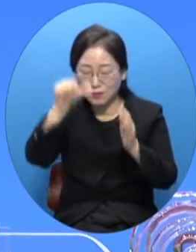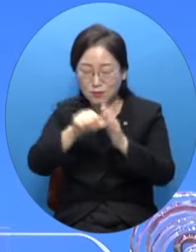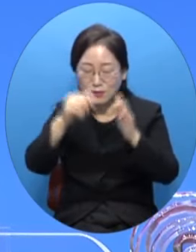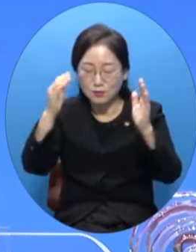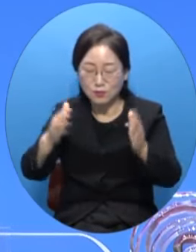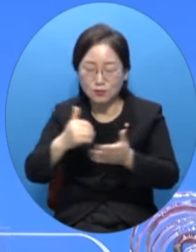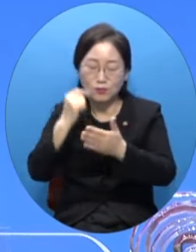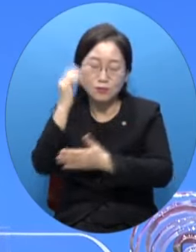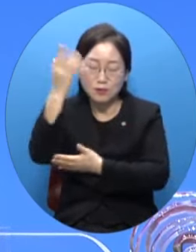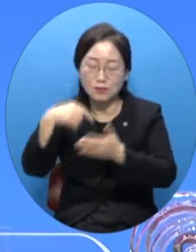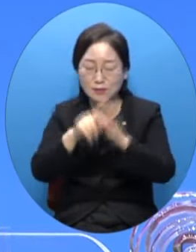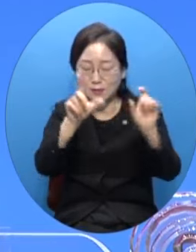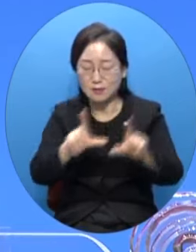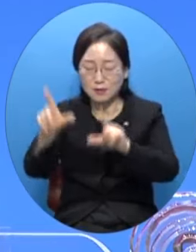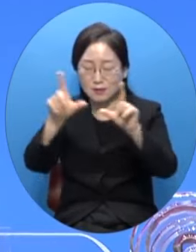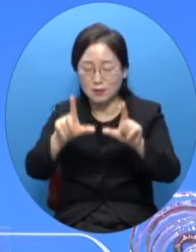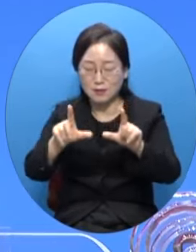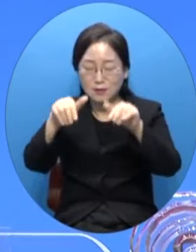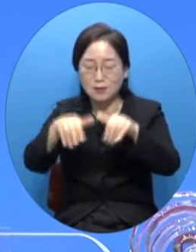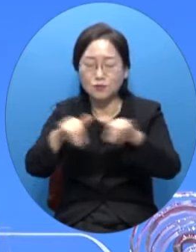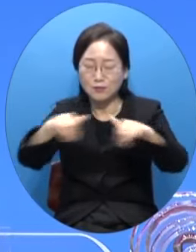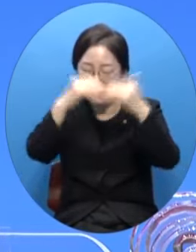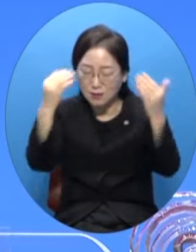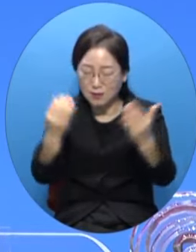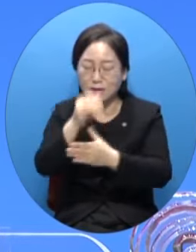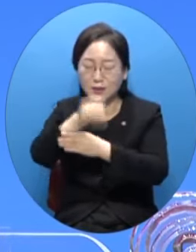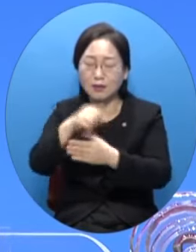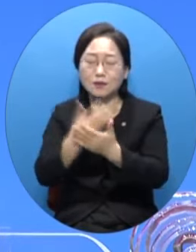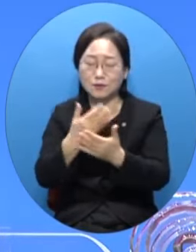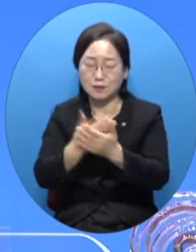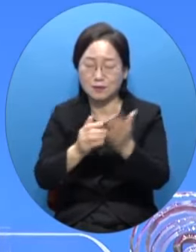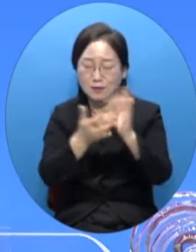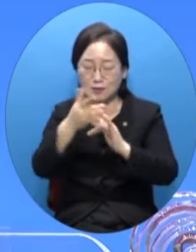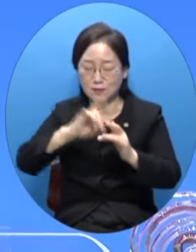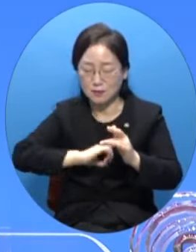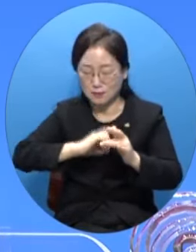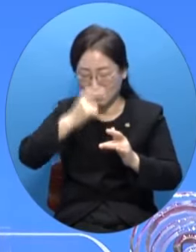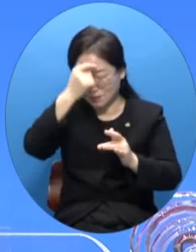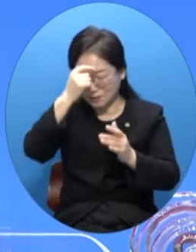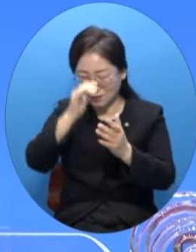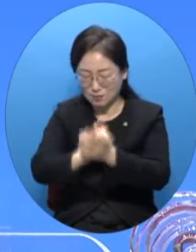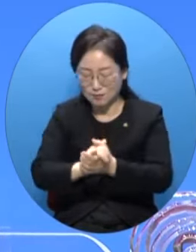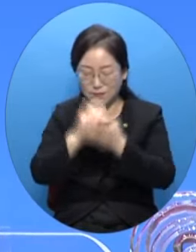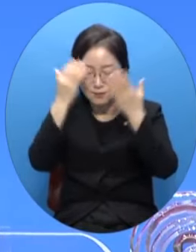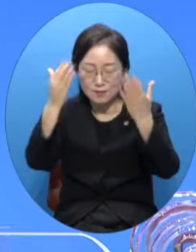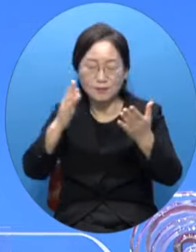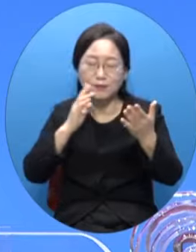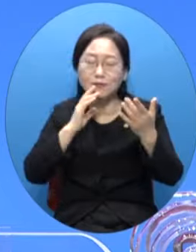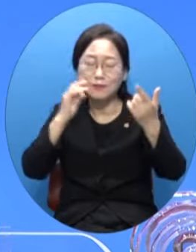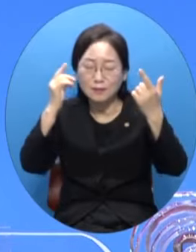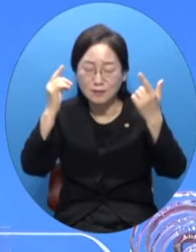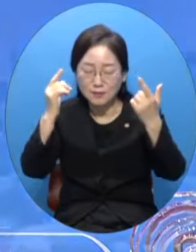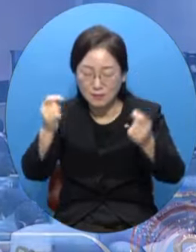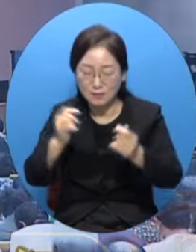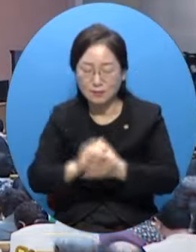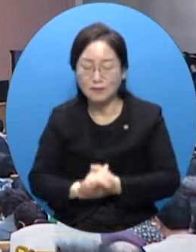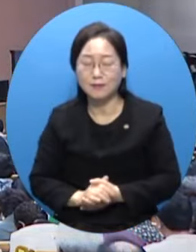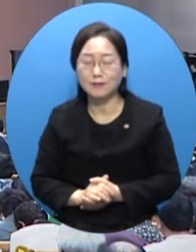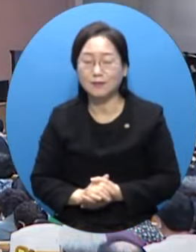영광에 살아가는 주님의 일꾼들 다 되게 하여 주옵소서. 예수님의 이름으로 기도 올리옵나이다.